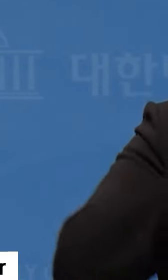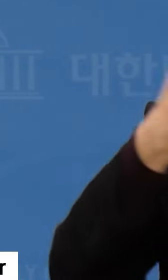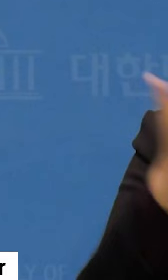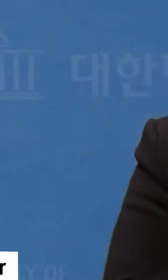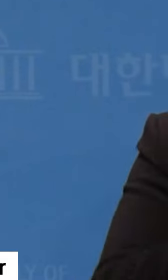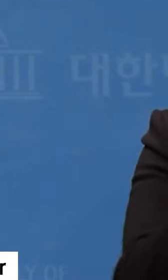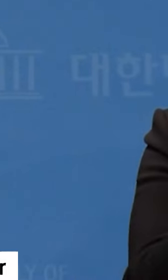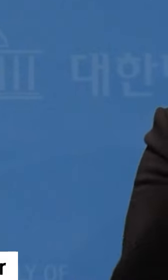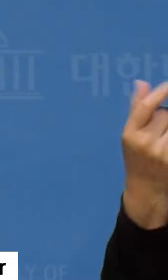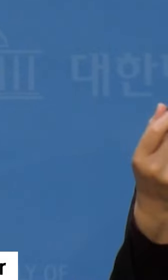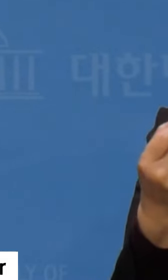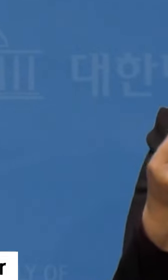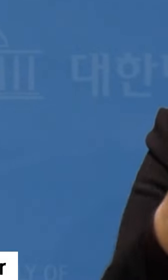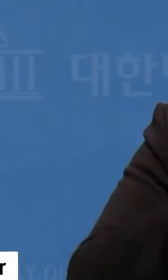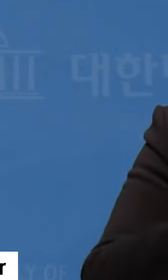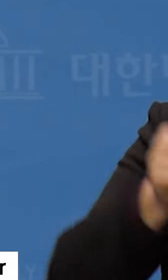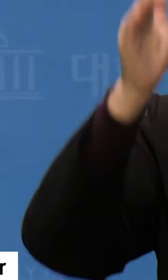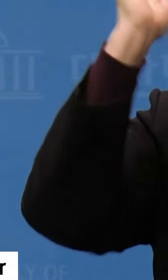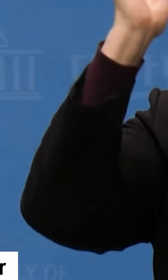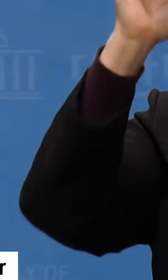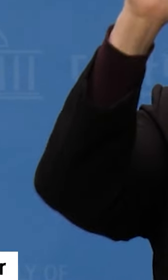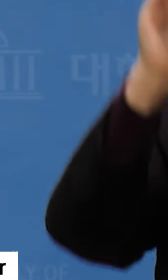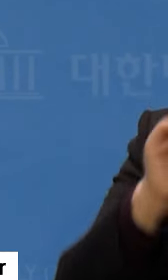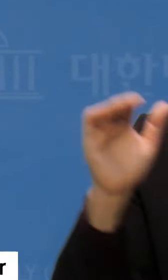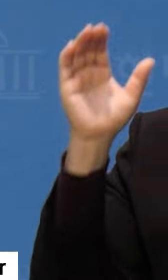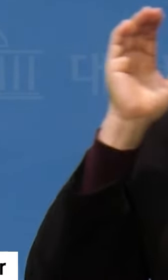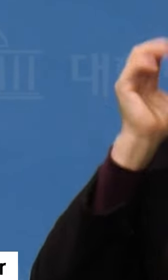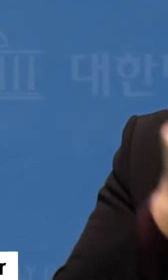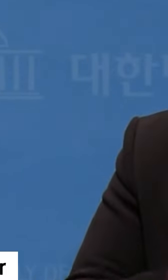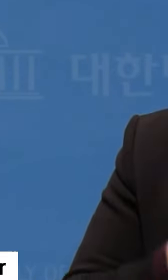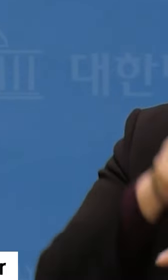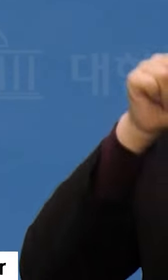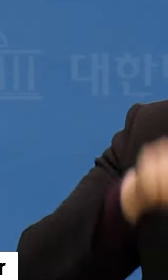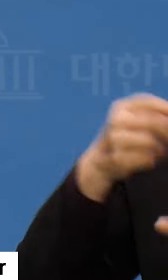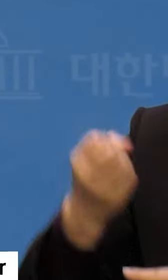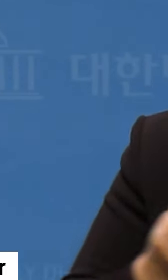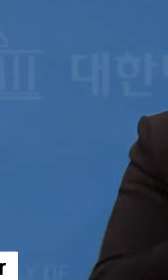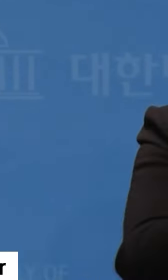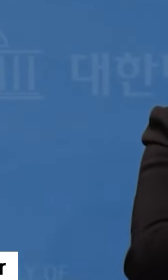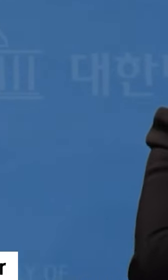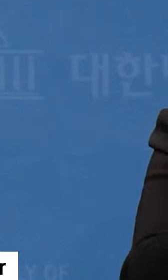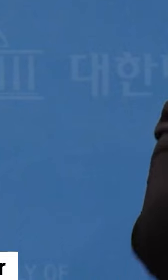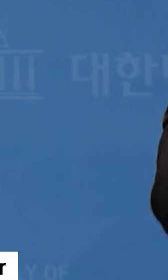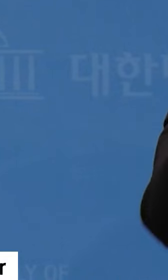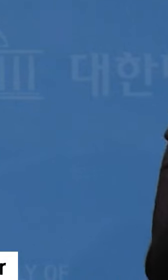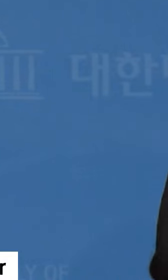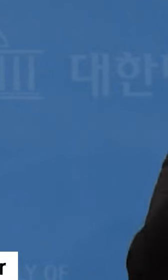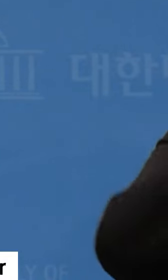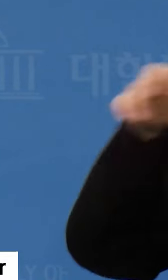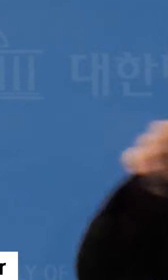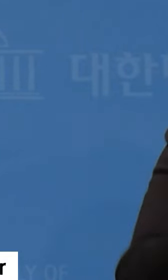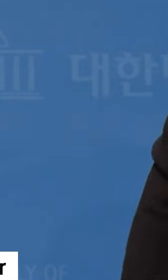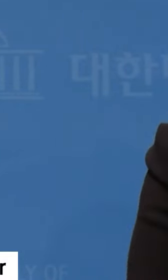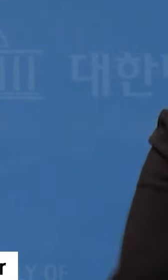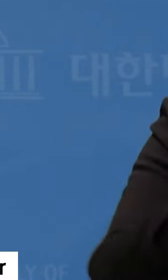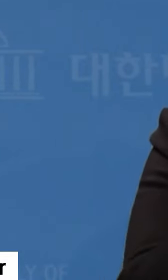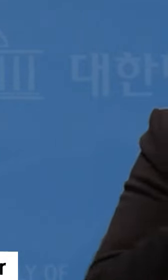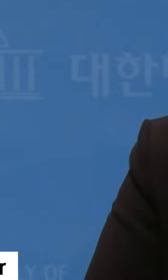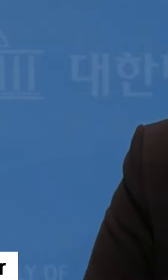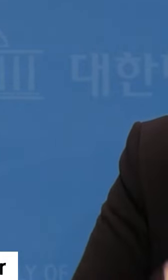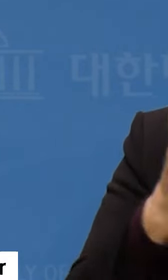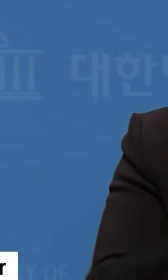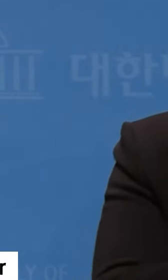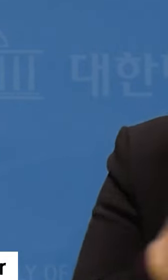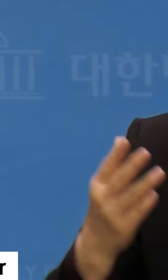예비후보로서 국민 여러분의 목소리를 국회에 전달하고 우리 사회와 지역의 발전을 위해 헌신할